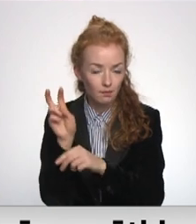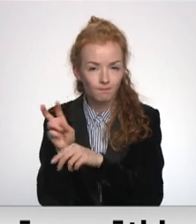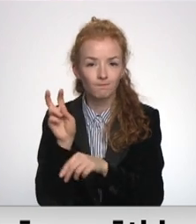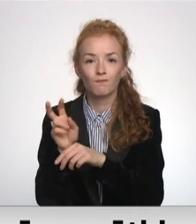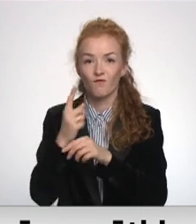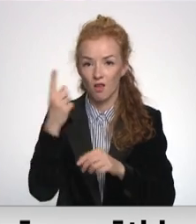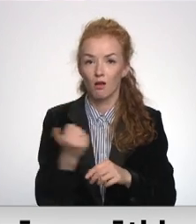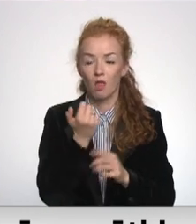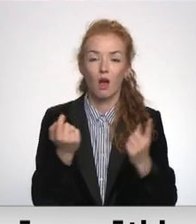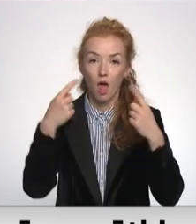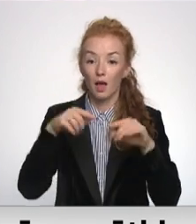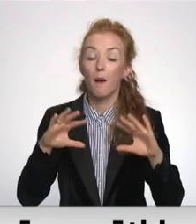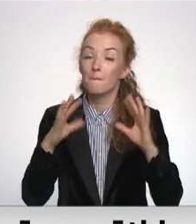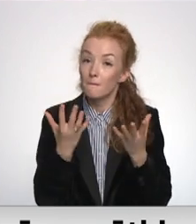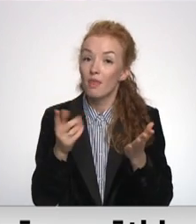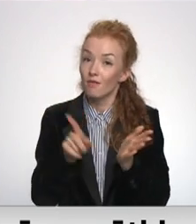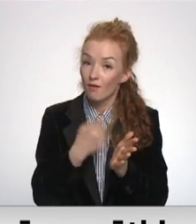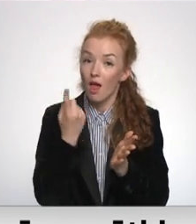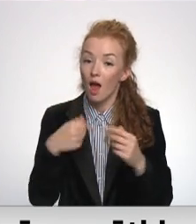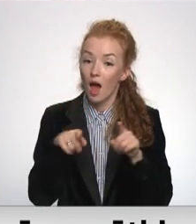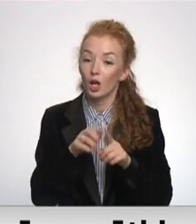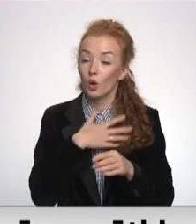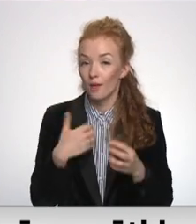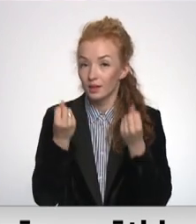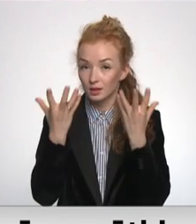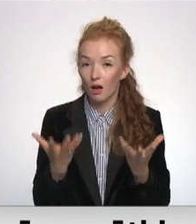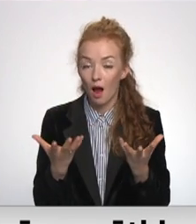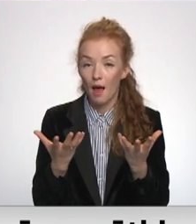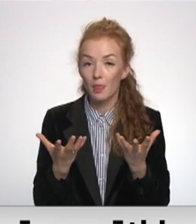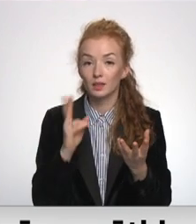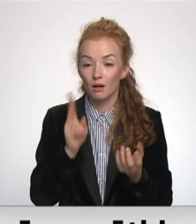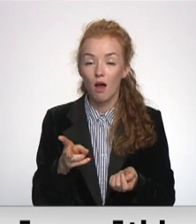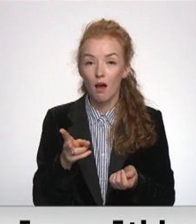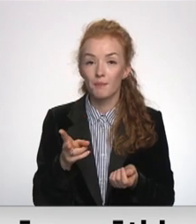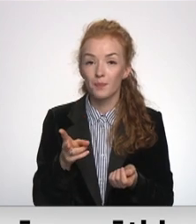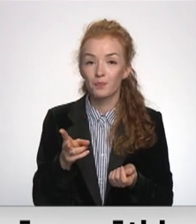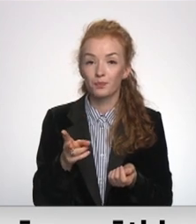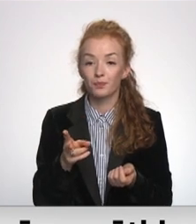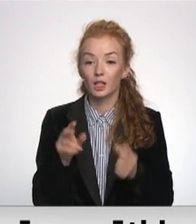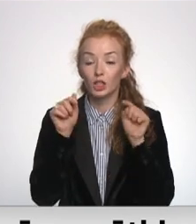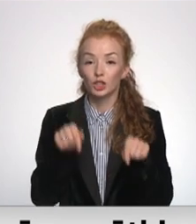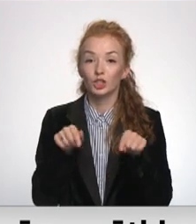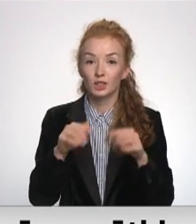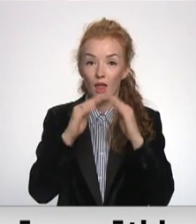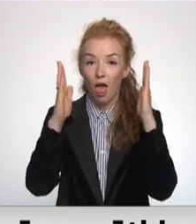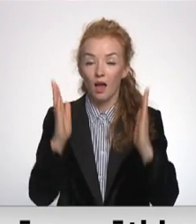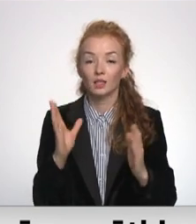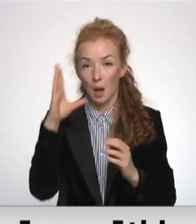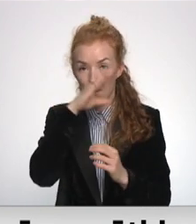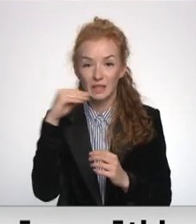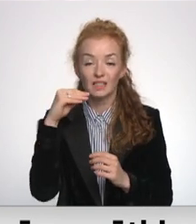pacientu gadu laikā, bet kas vēl ir ļoti skaidrs, ir, ka šī sekas kapacitāte